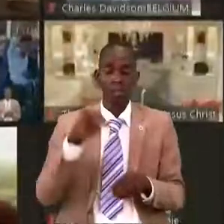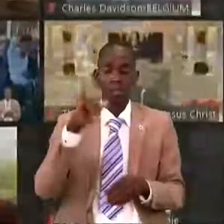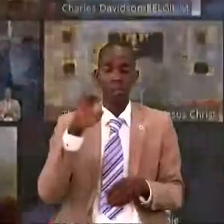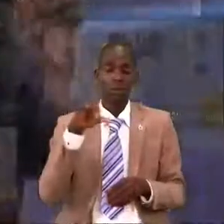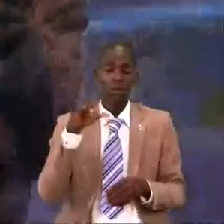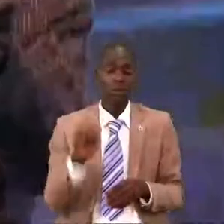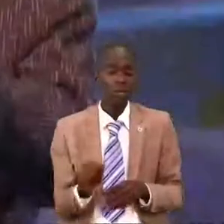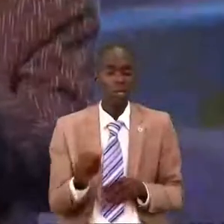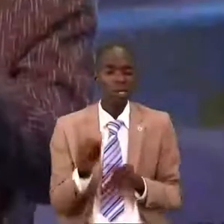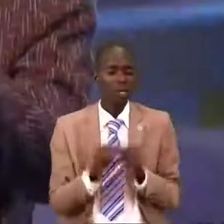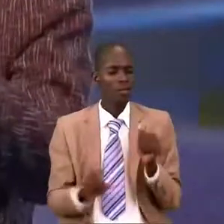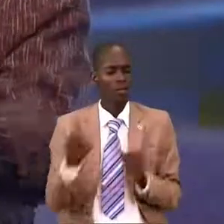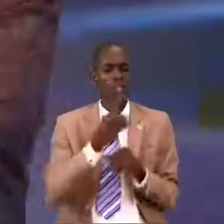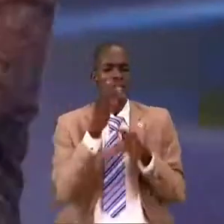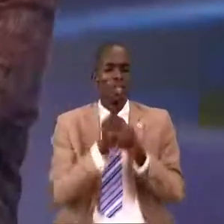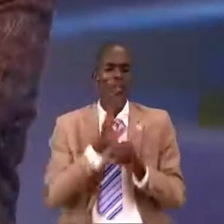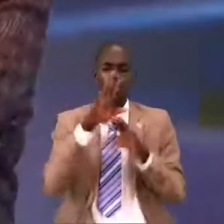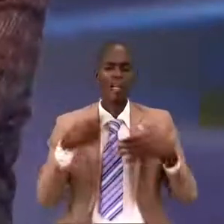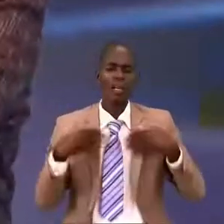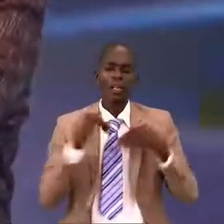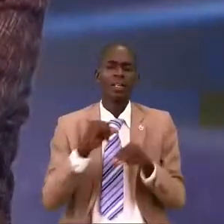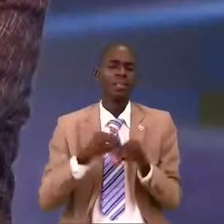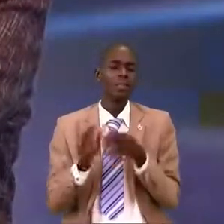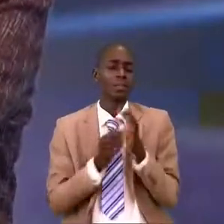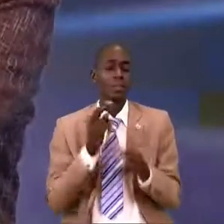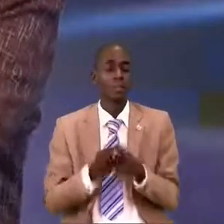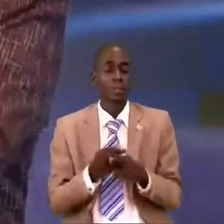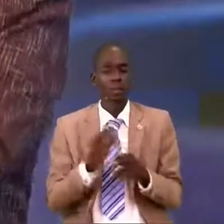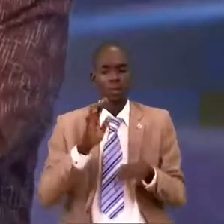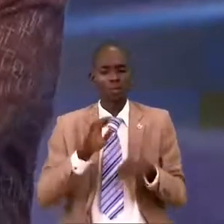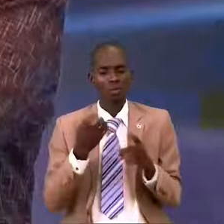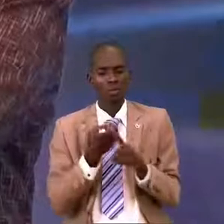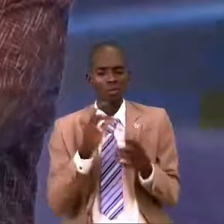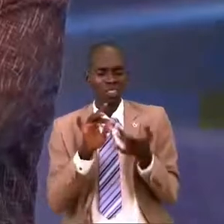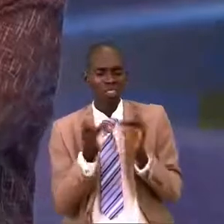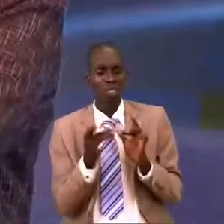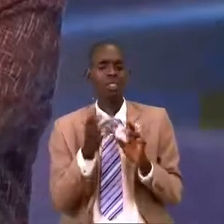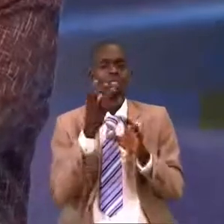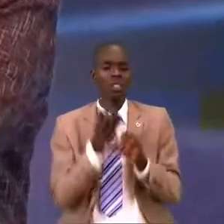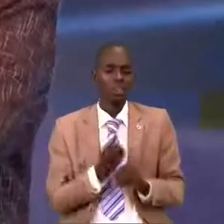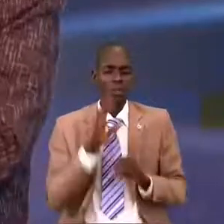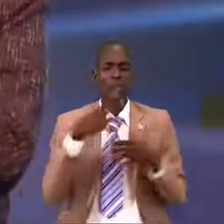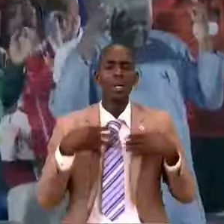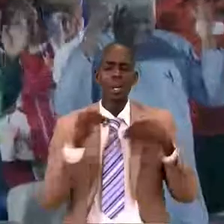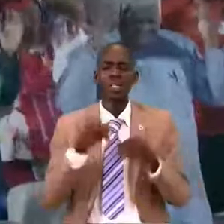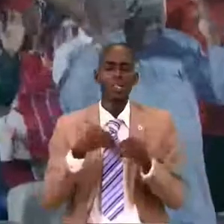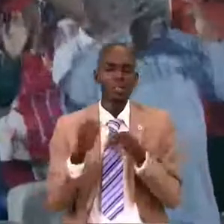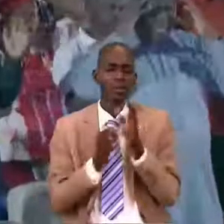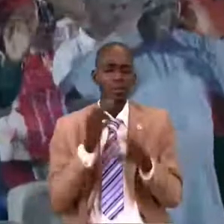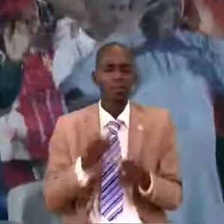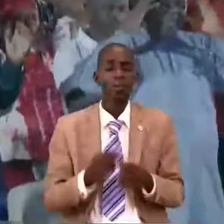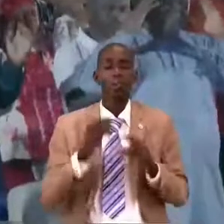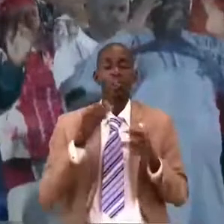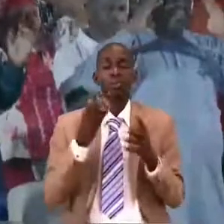monde reçoit ton miracle. À la radio, à la télévision, partout où vous écoutez, recevez vos